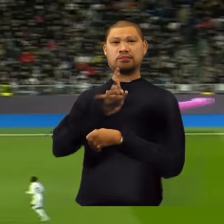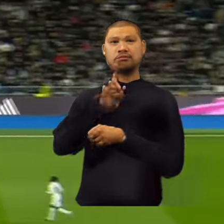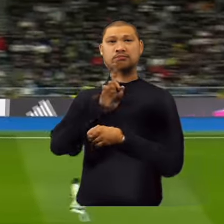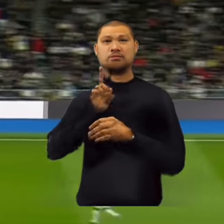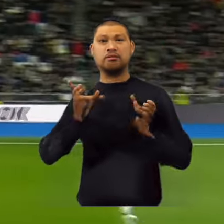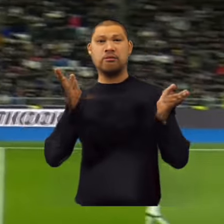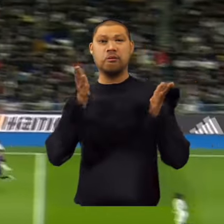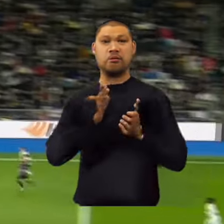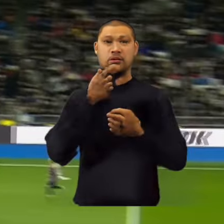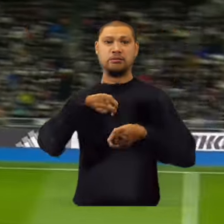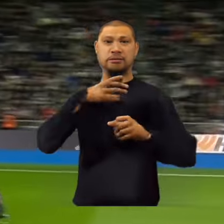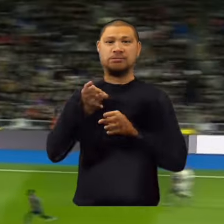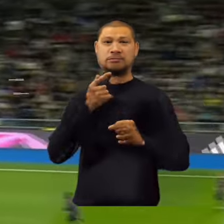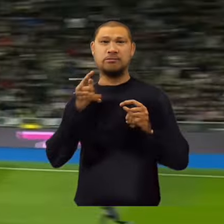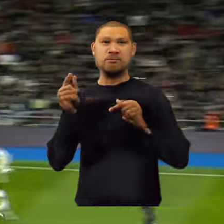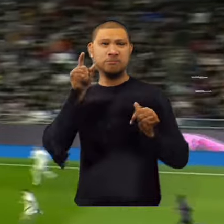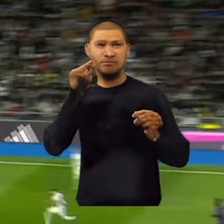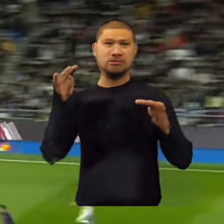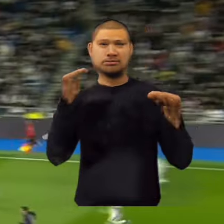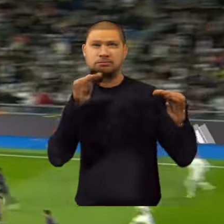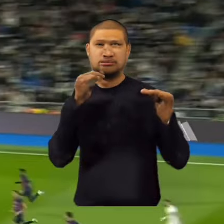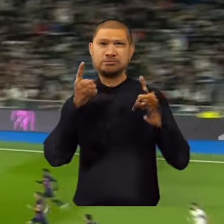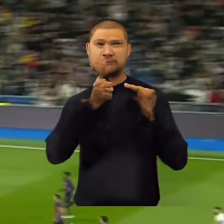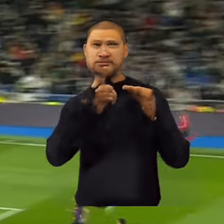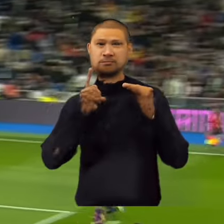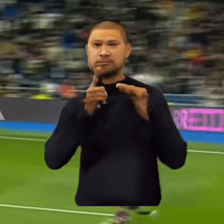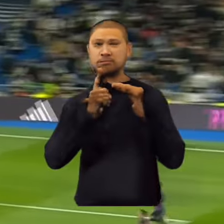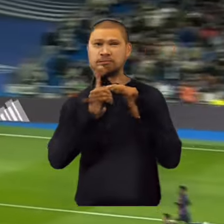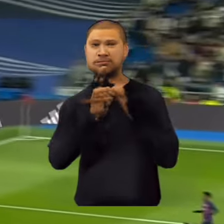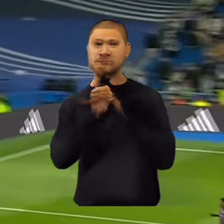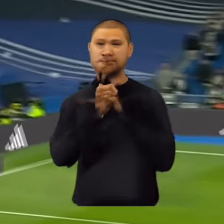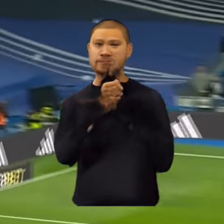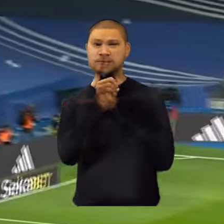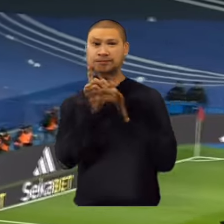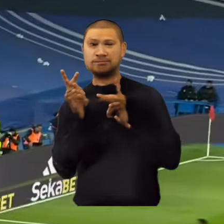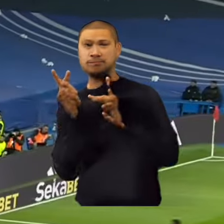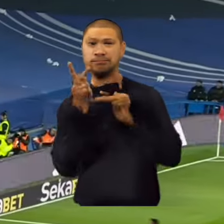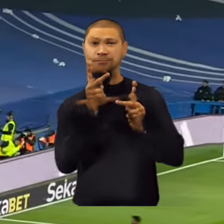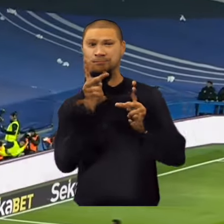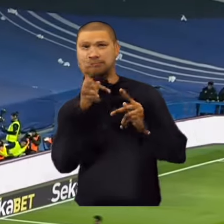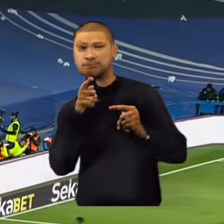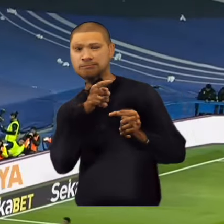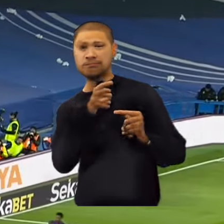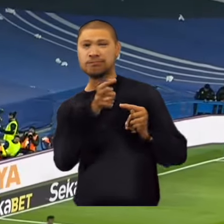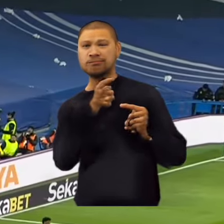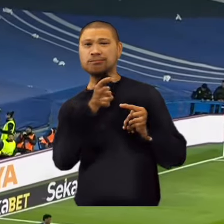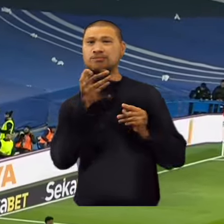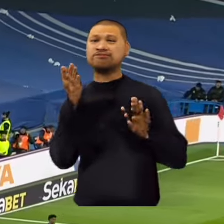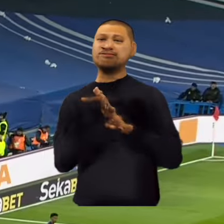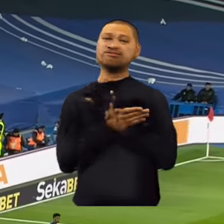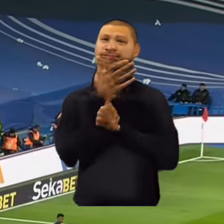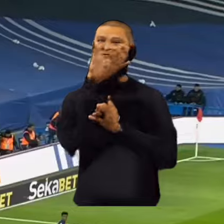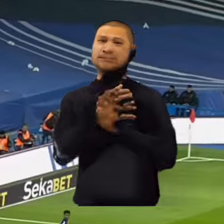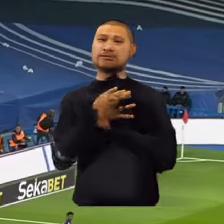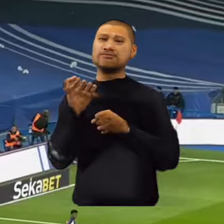l'a gagné en Supercoupe d'Espagne, alors que c'est parti fort. Ballon pour Luka Modric qui va se présenter face à Ter Stegen dans la surface. Et c'est à côté. Je pense qu'il était hors